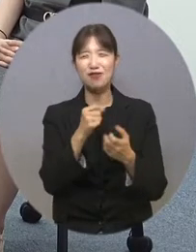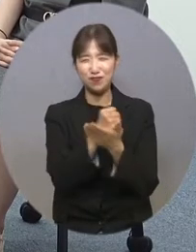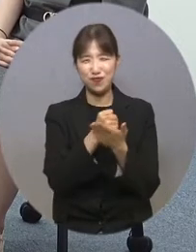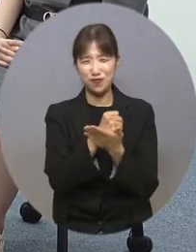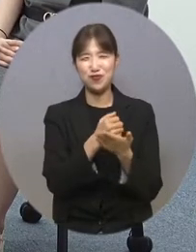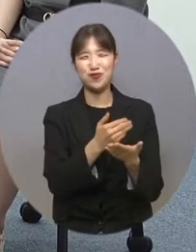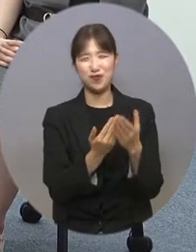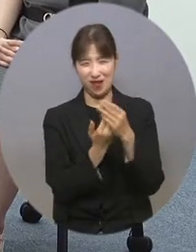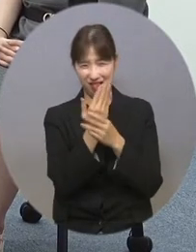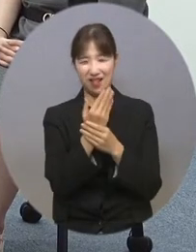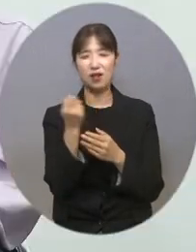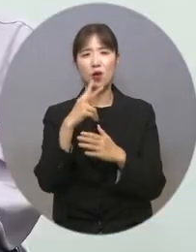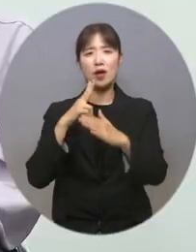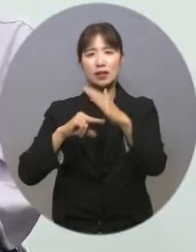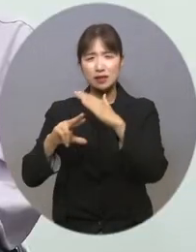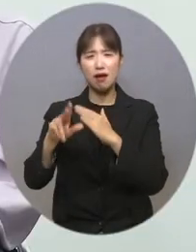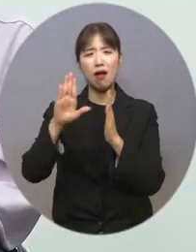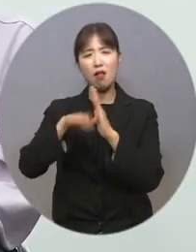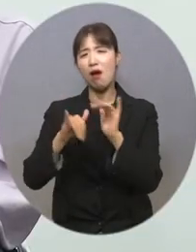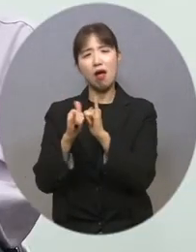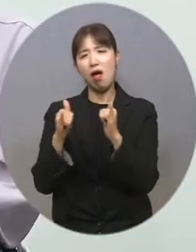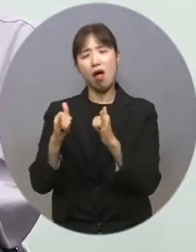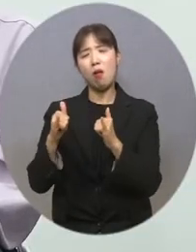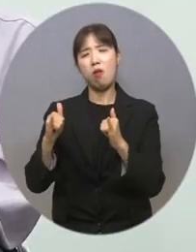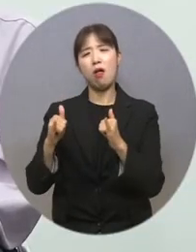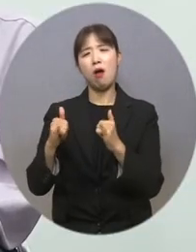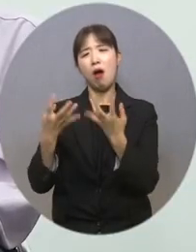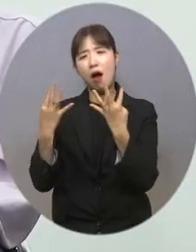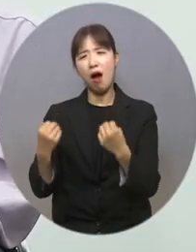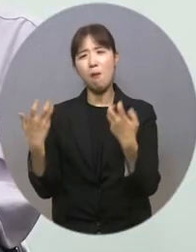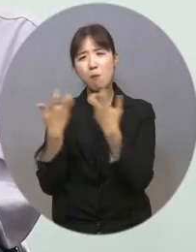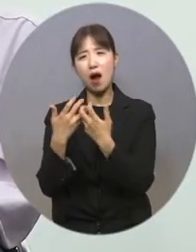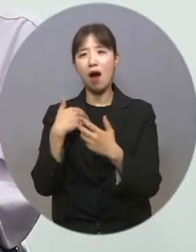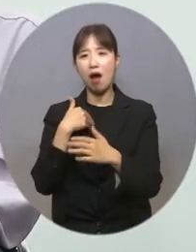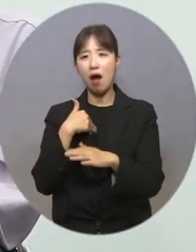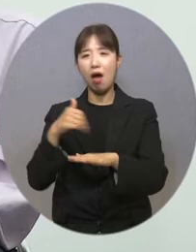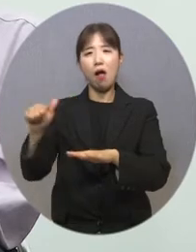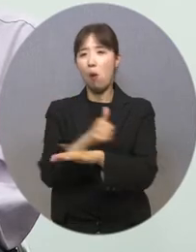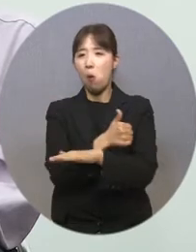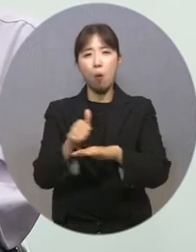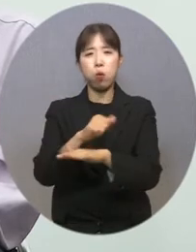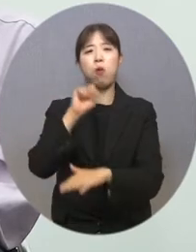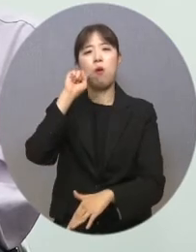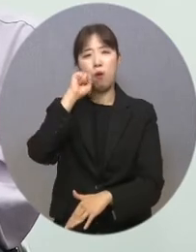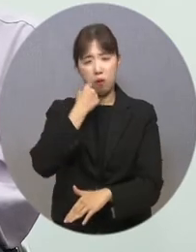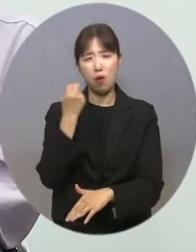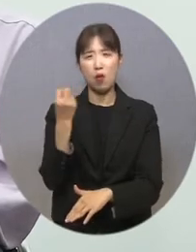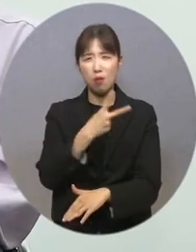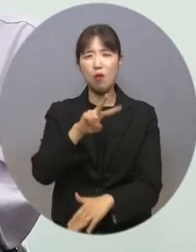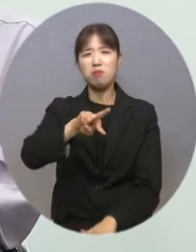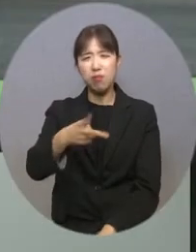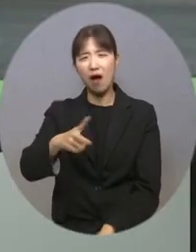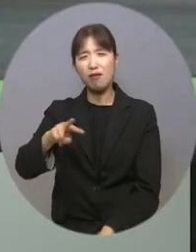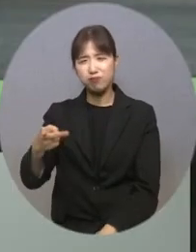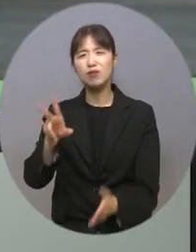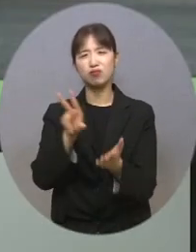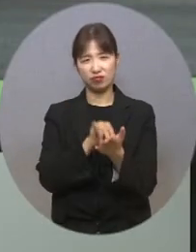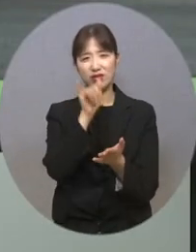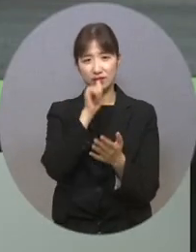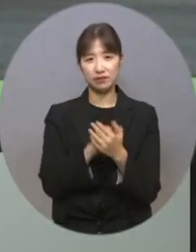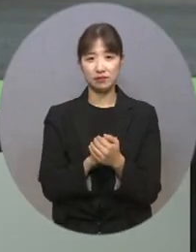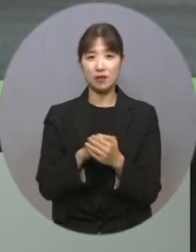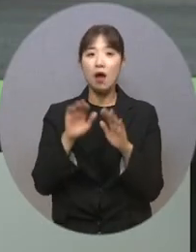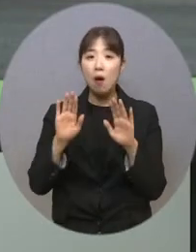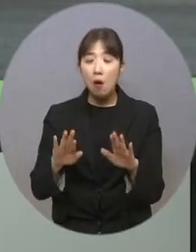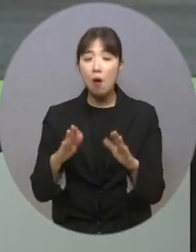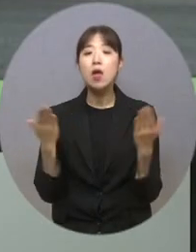시아 처리 못할 때 사람이 더 완쾌가 제가 타고 내릴 때도 힘들더라고요 1승 부각 문제도 있고 그러면 직장 생을